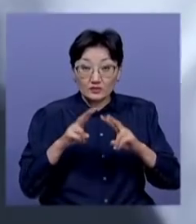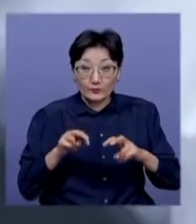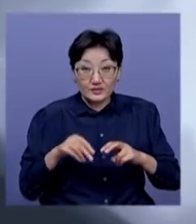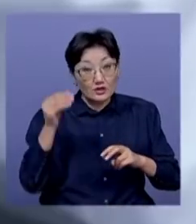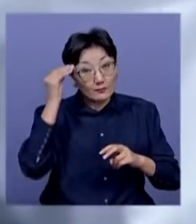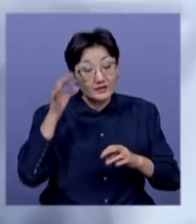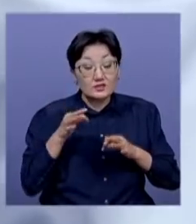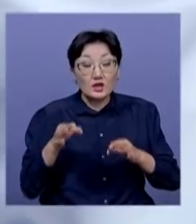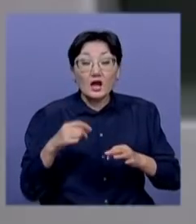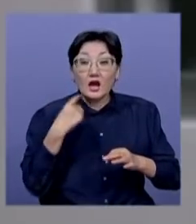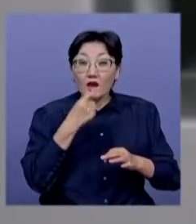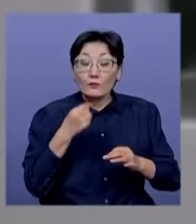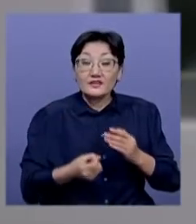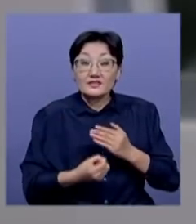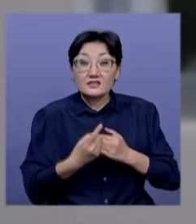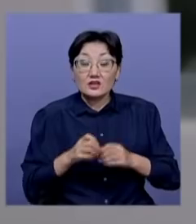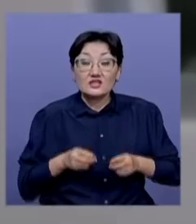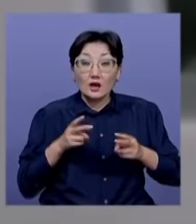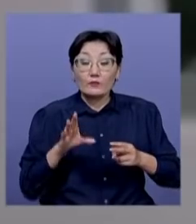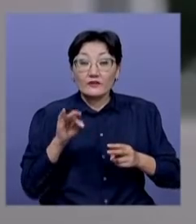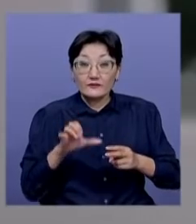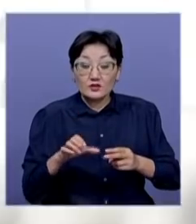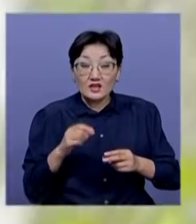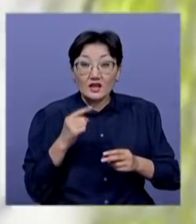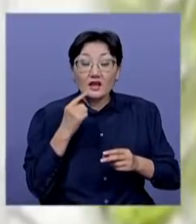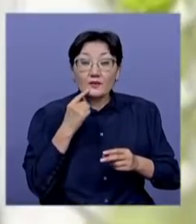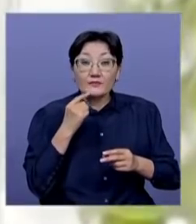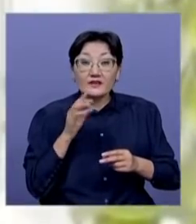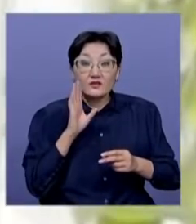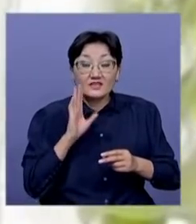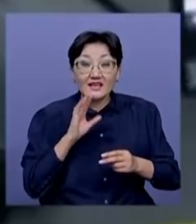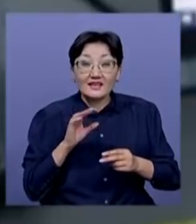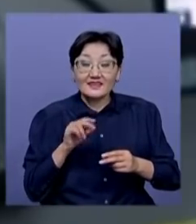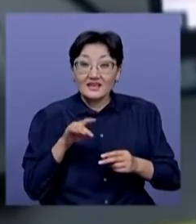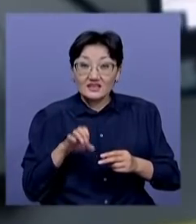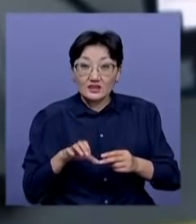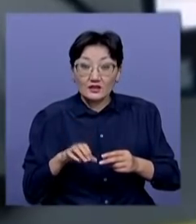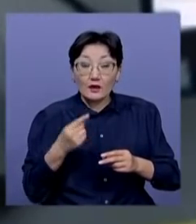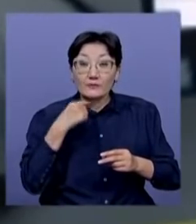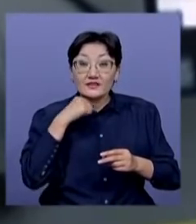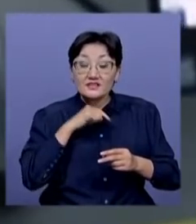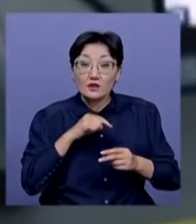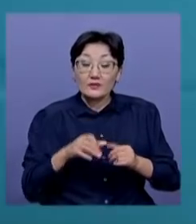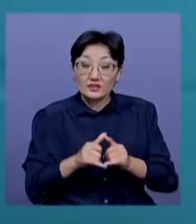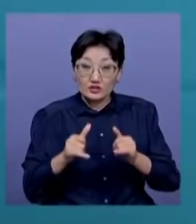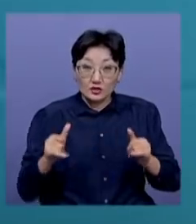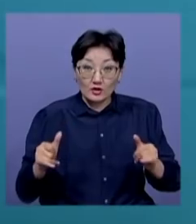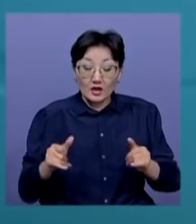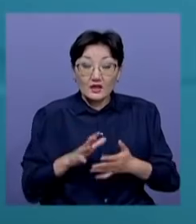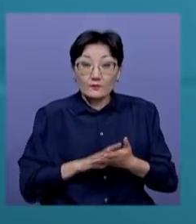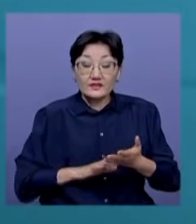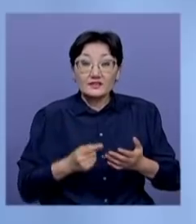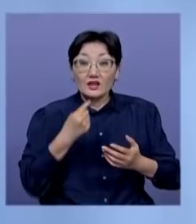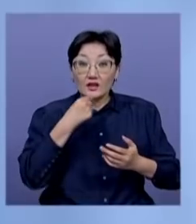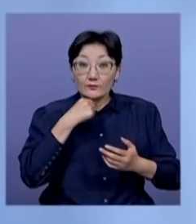Зерттеушілердің пікірінше ауызда пайда болған қауіпті вирус сілекей бездерімен тілде және бадамша бездерінде көбейеді. Әрі қарай